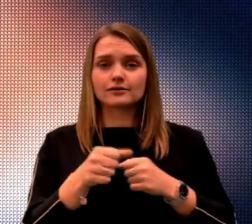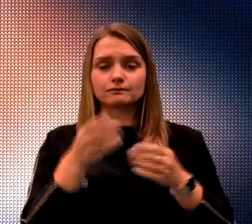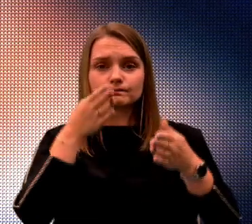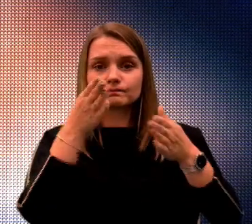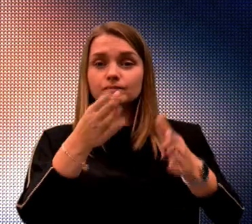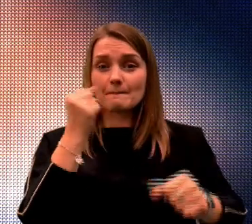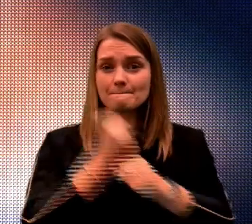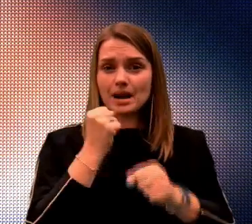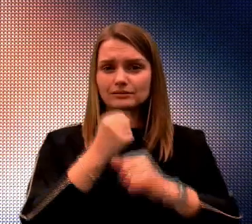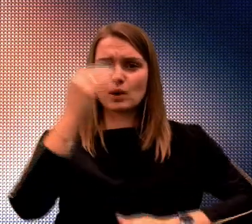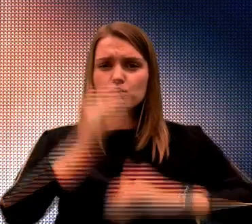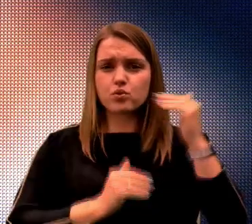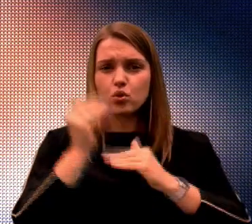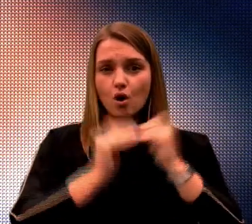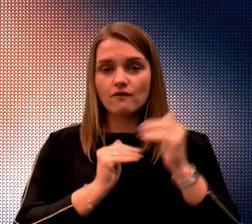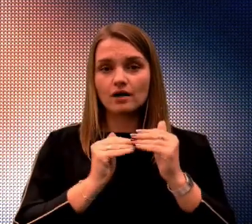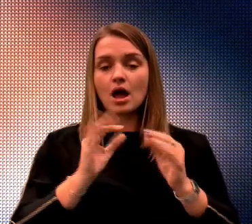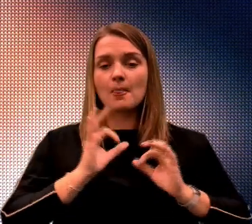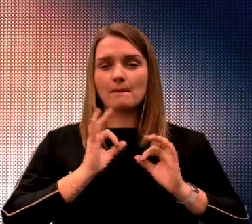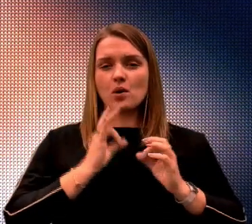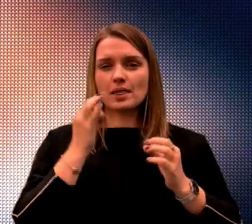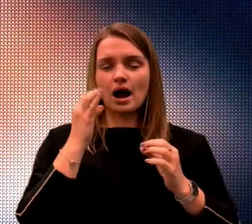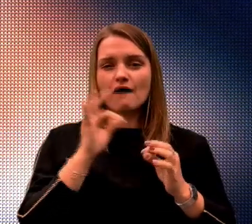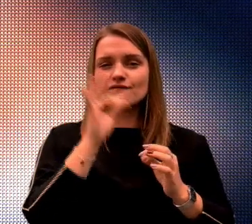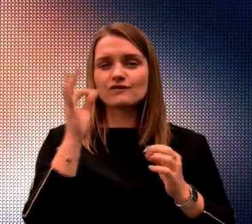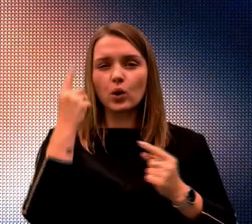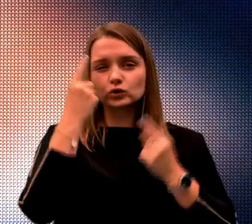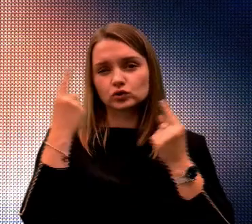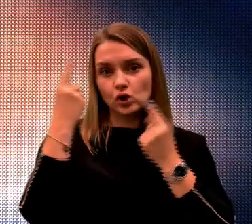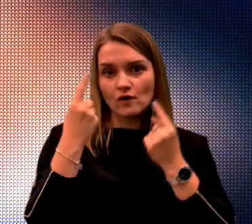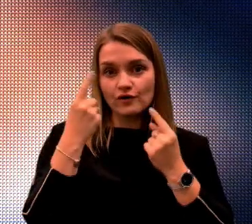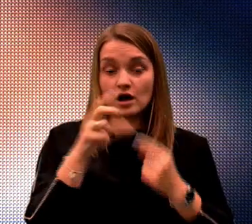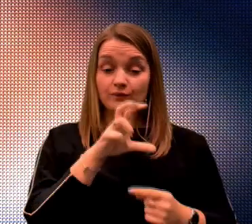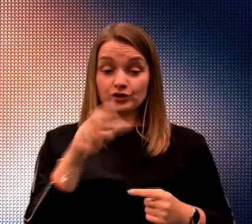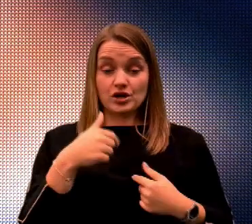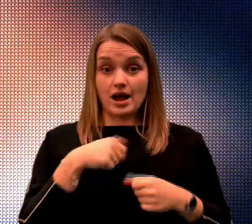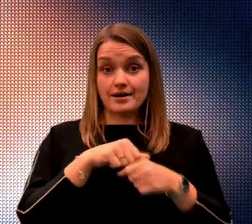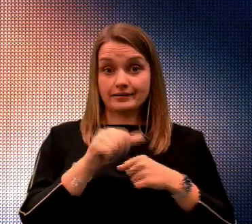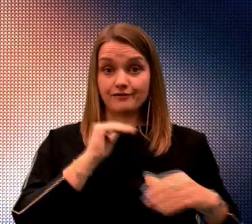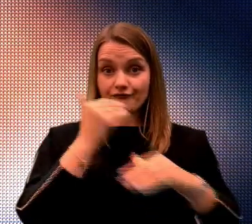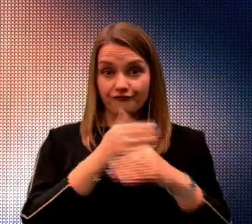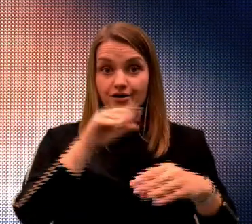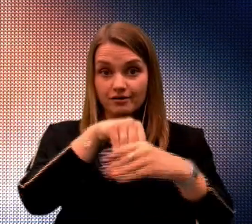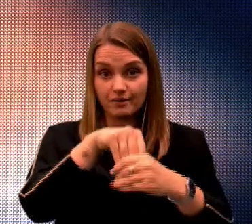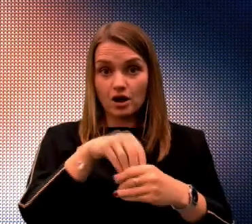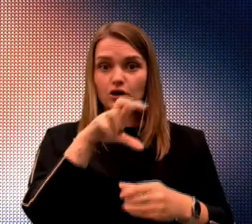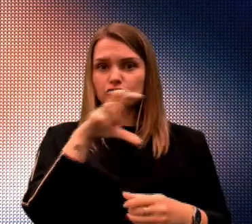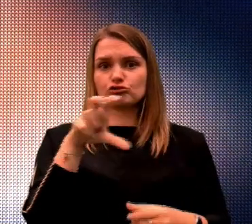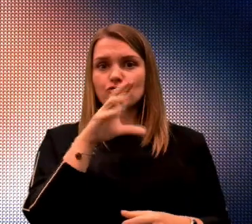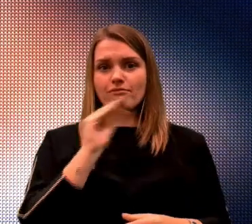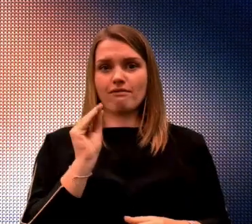budowanie. Moją filozofią myślenia jest coś takiego, że czy ja jestem w firmie, czy ja nie jestem w firmie, ta firma